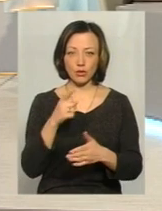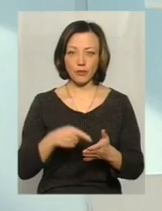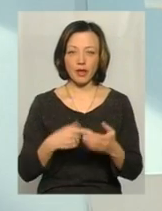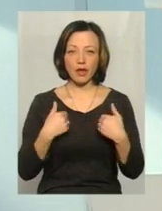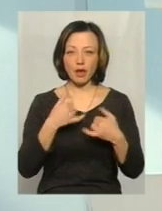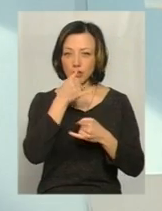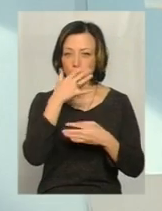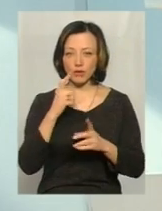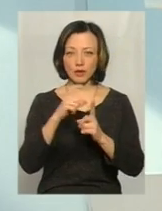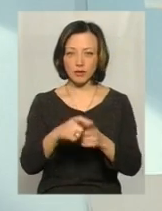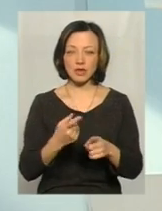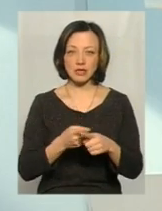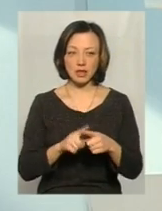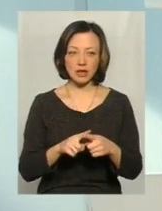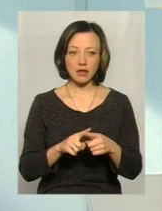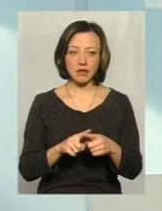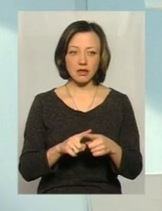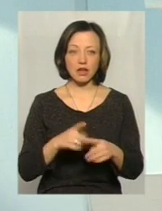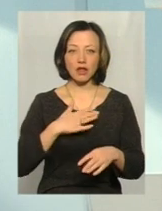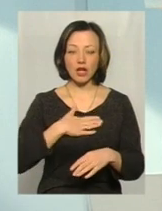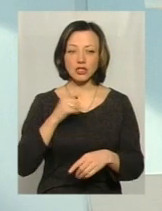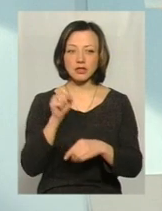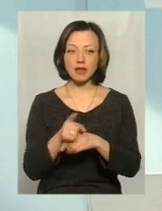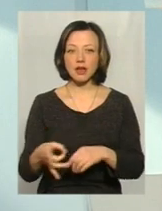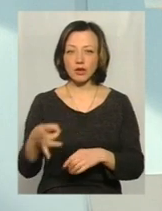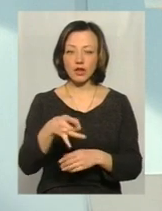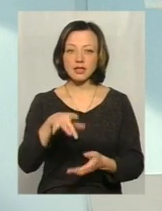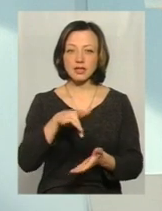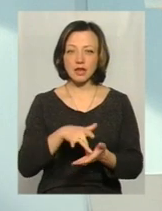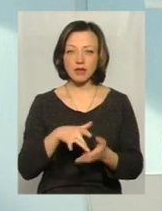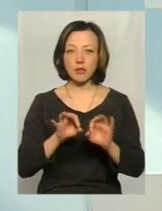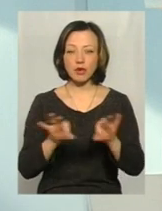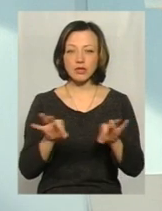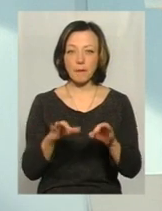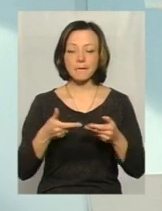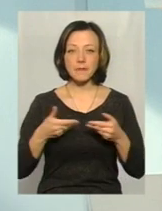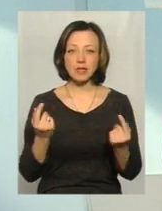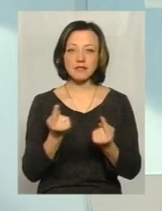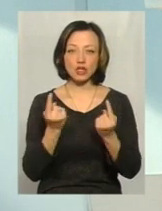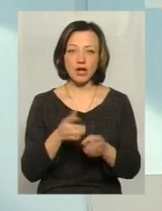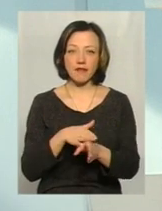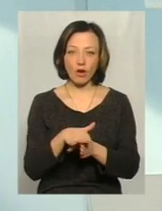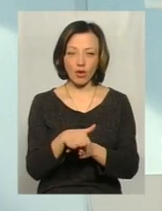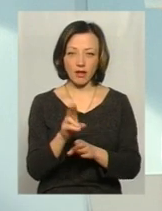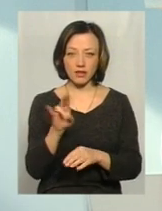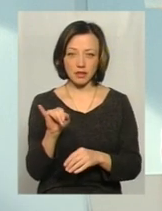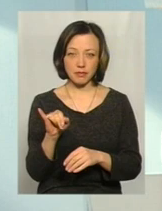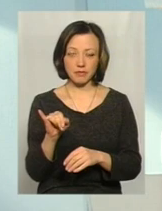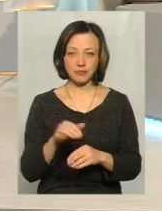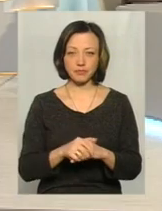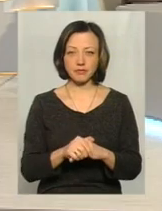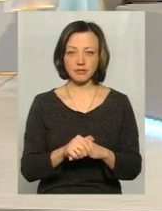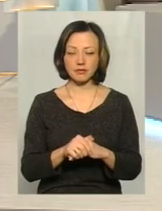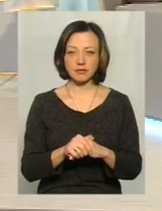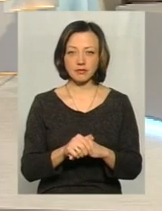не можу давати відповіді. Наше є завдання регіональних центрів, я вам пояснила. Ми звичайні виконавці.